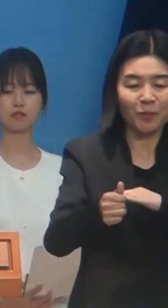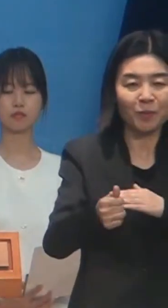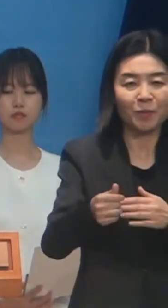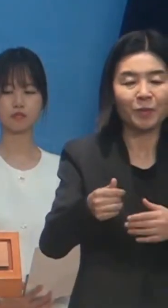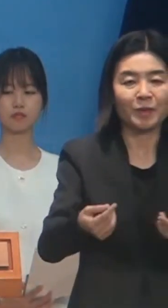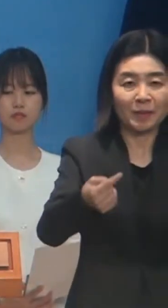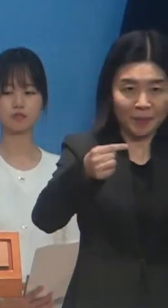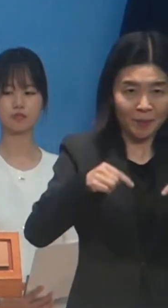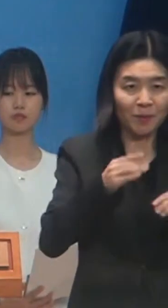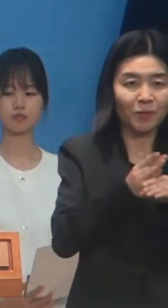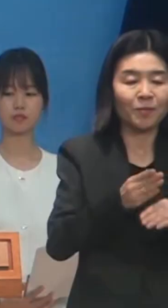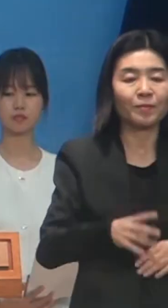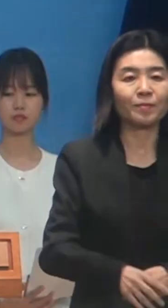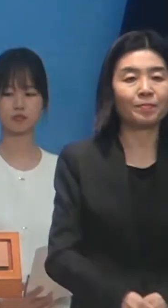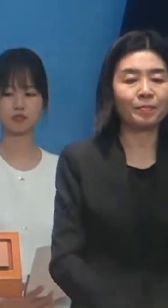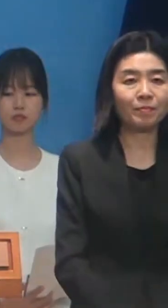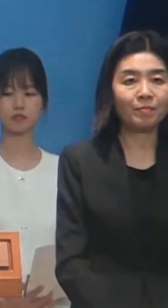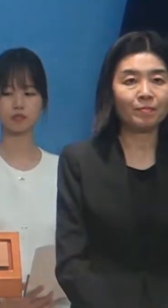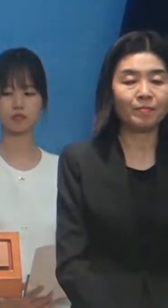시작하겠습니다.